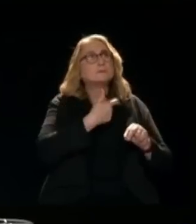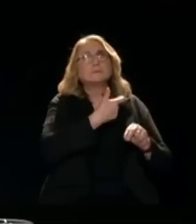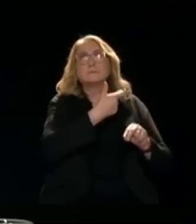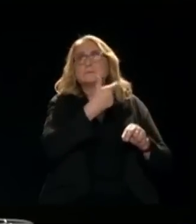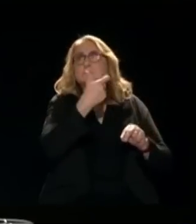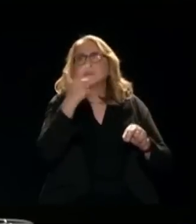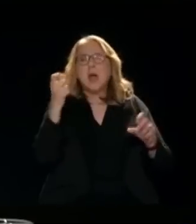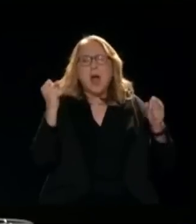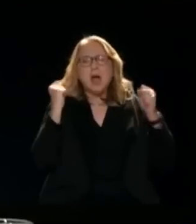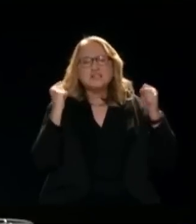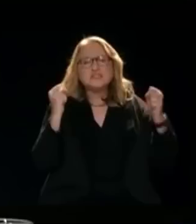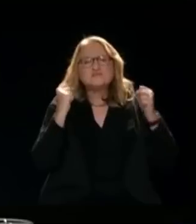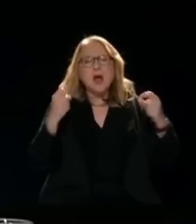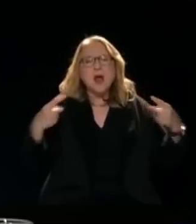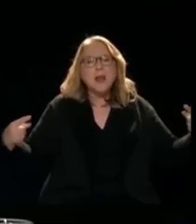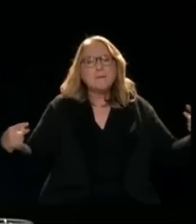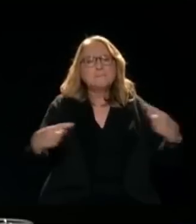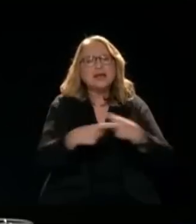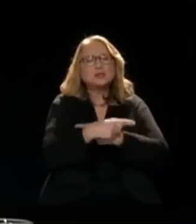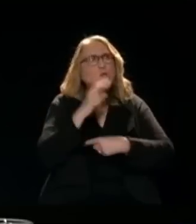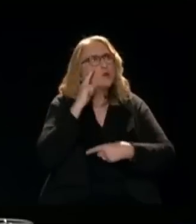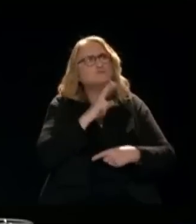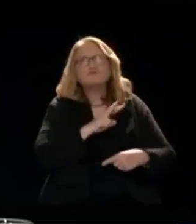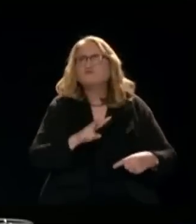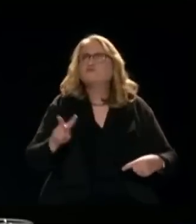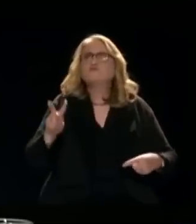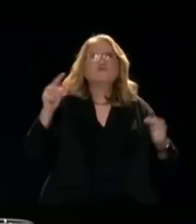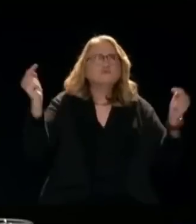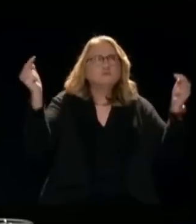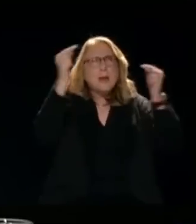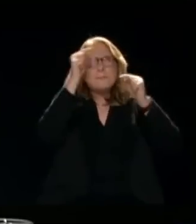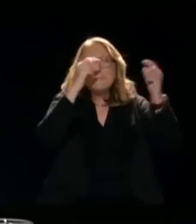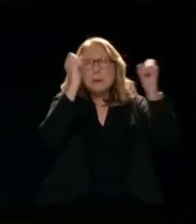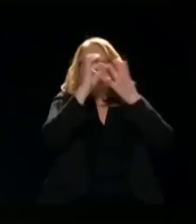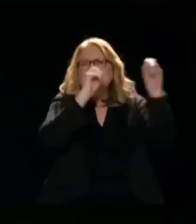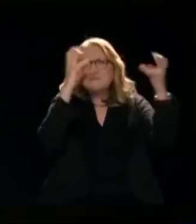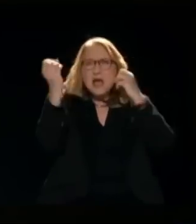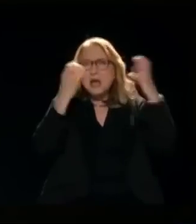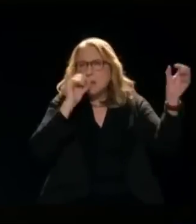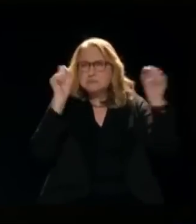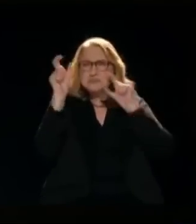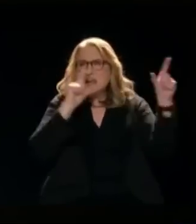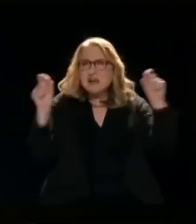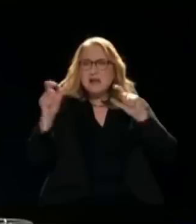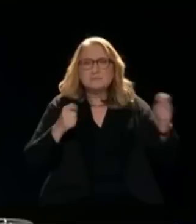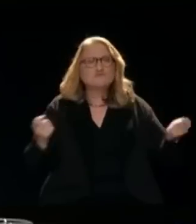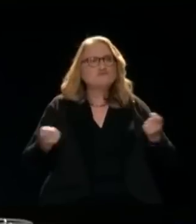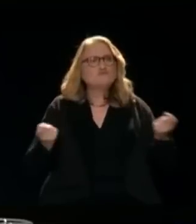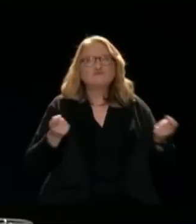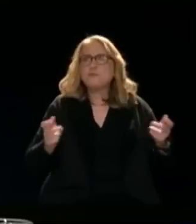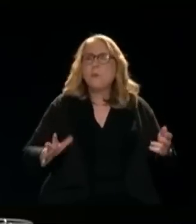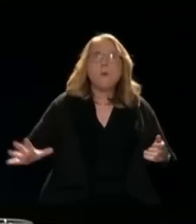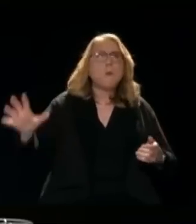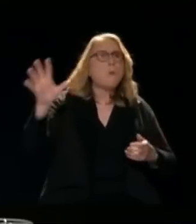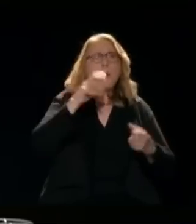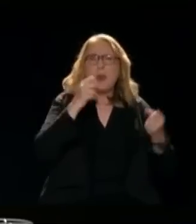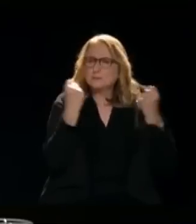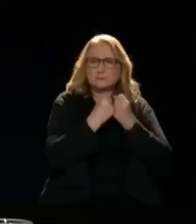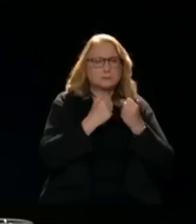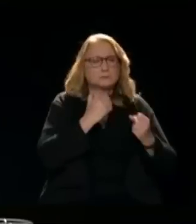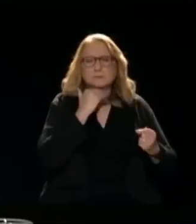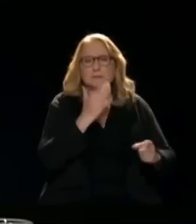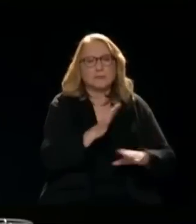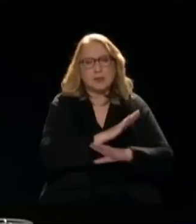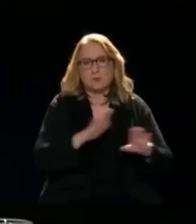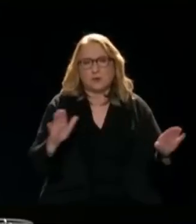σειρμοί, ώστε να μην μπορεί να συμβεί κάτι ανάλογο με αυτό που συμβαίνει στα Ντέμπη. Εγώ αναρωτιέμαι γιατί δεν υπάρχει στη συγκεκριμένη